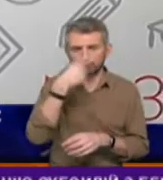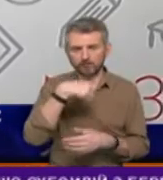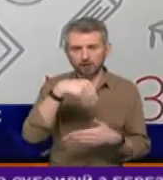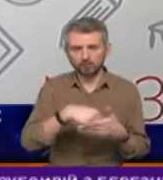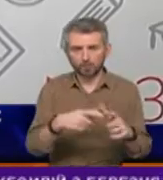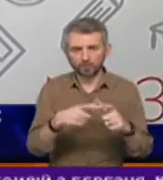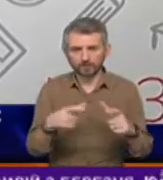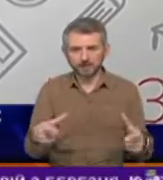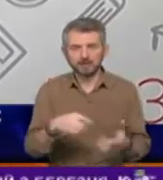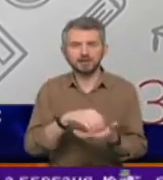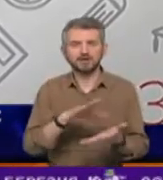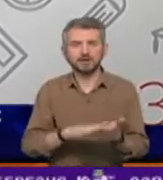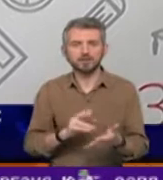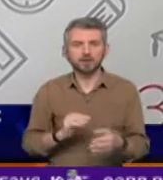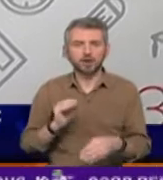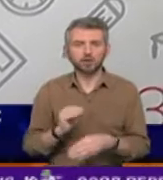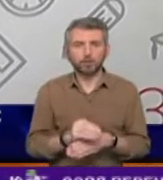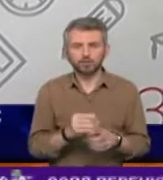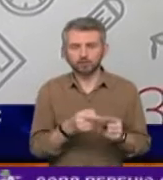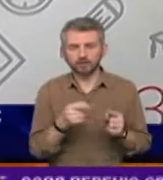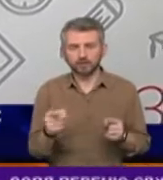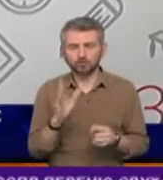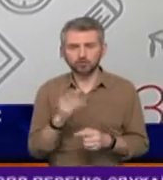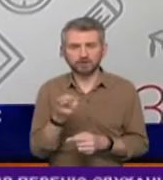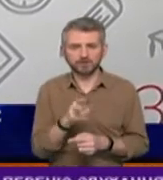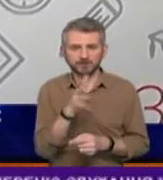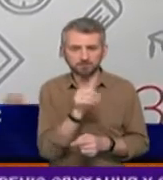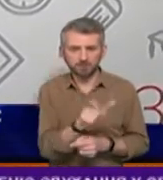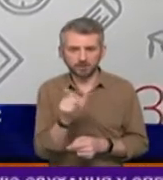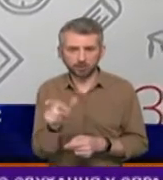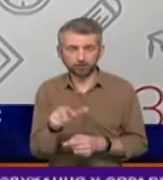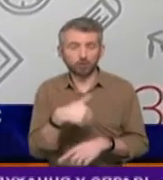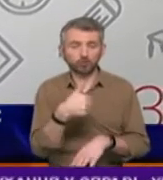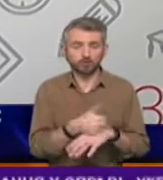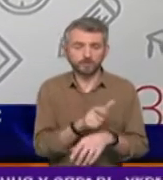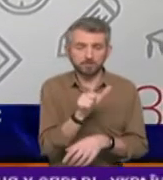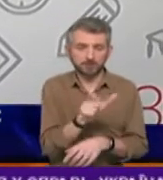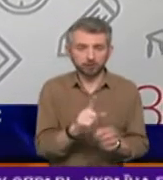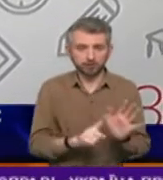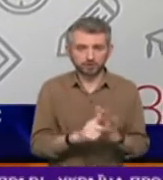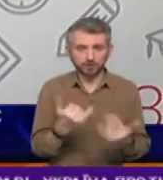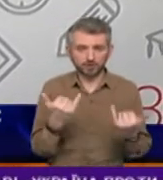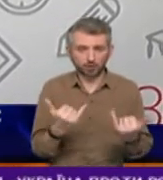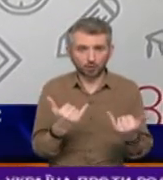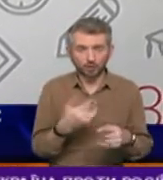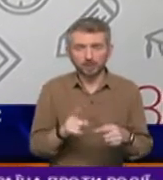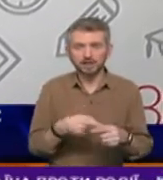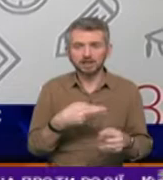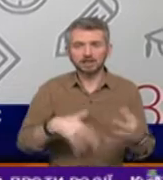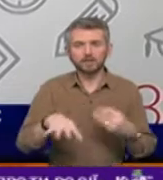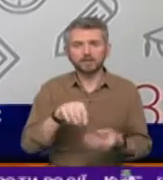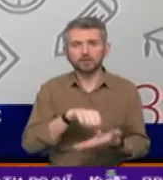у нас в іноземній мові велася частина аудіювання, тому що, да, взагалі